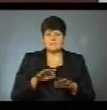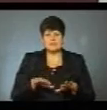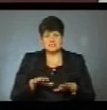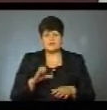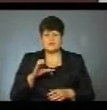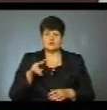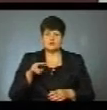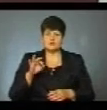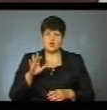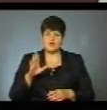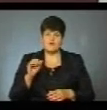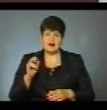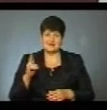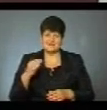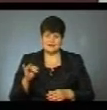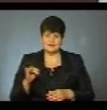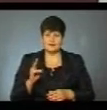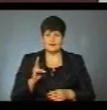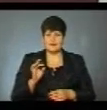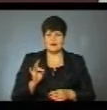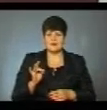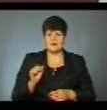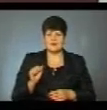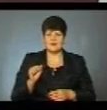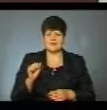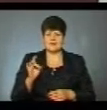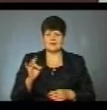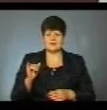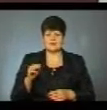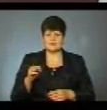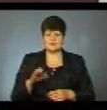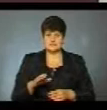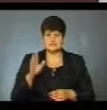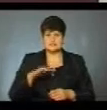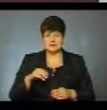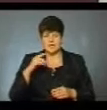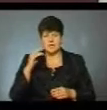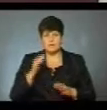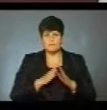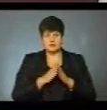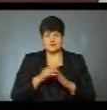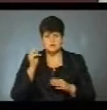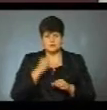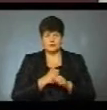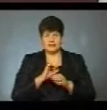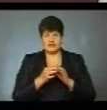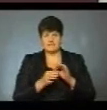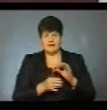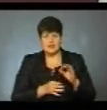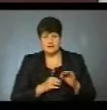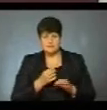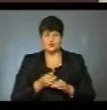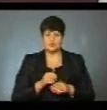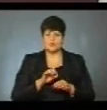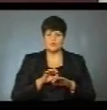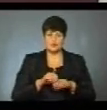каже координаторка Анетта Лиса. За її словами, діти молилися, вчилися виготовляти вервицю, також разом з аніматорами проводили